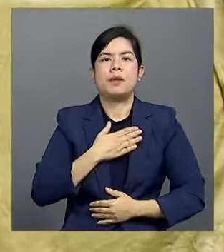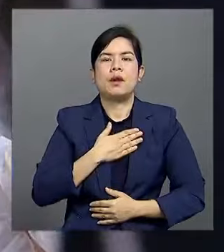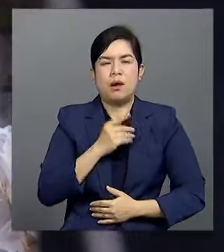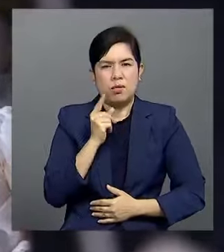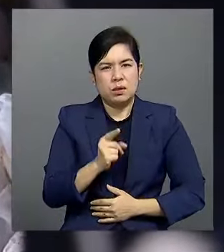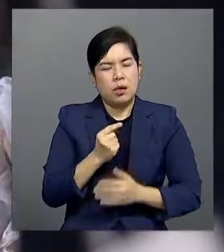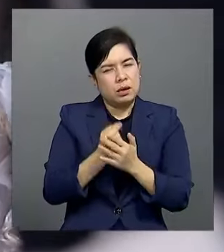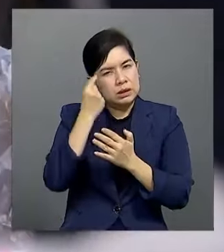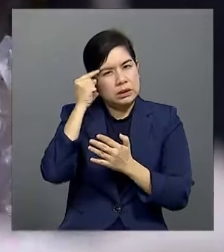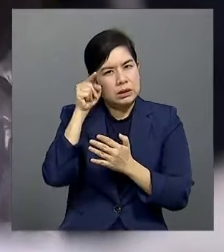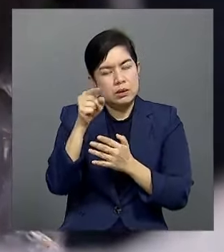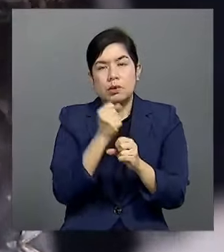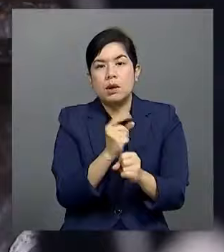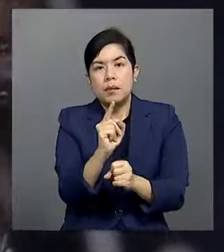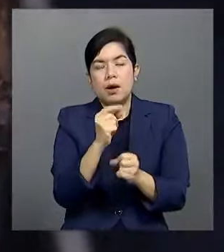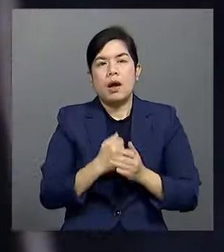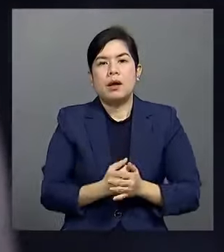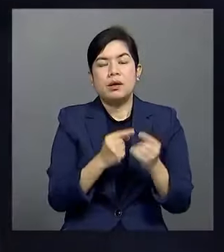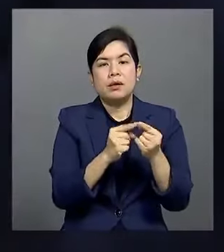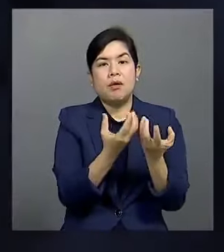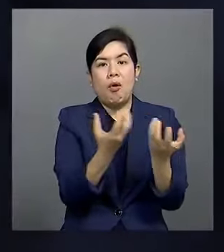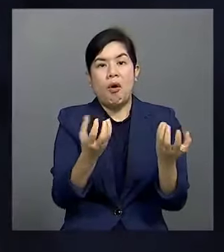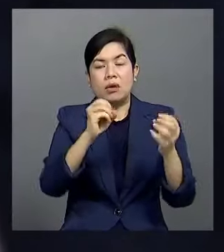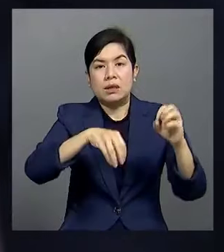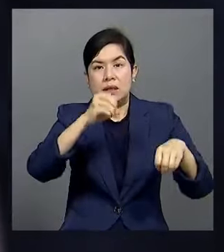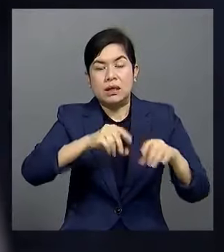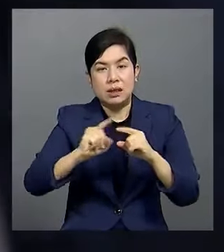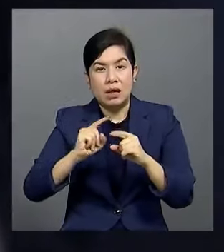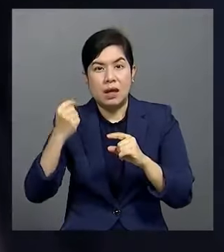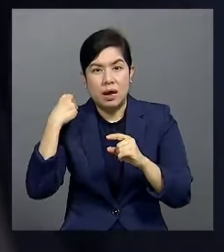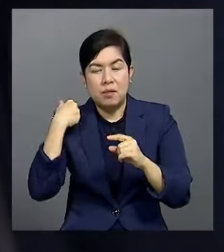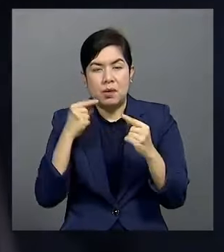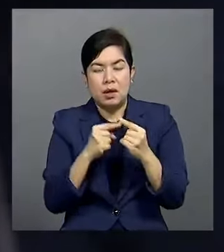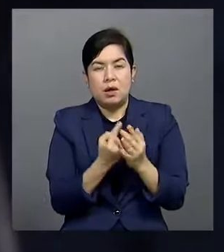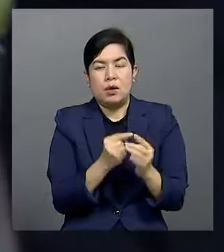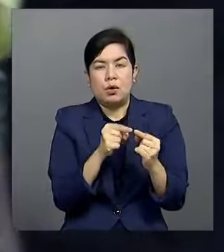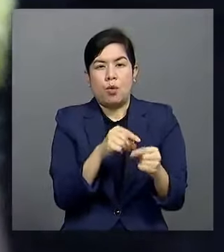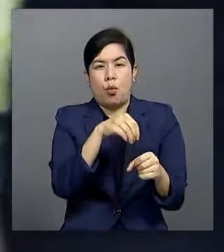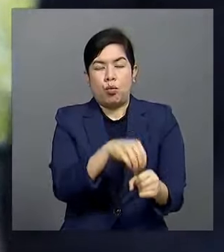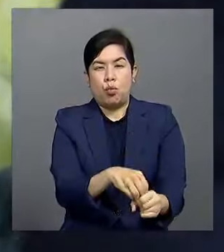-19 เป็นมรดกพิษตกค้างอยู่ในโลกสีน้ำเงินใบนี้ไปอีก